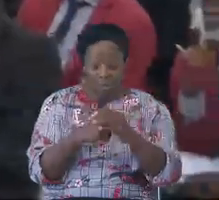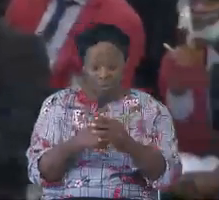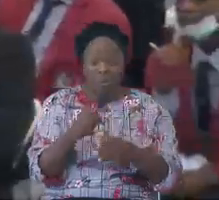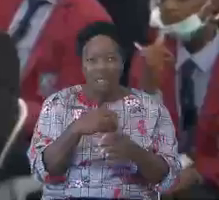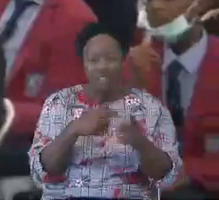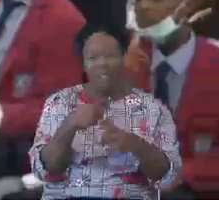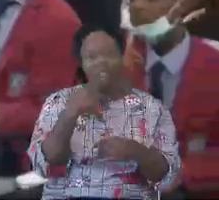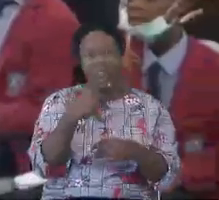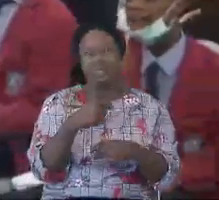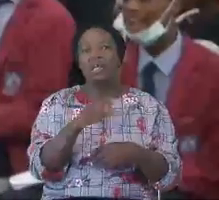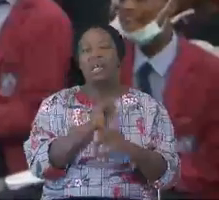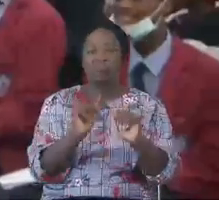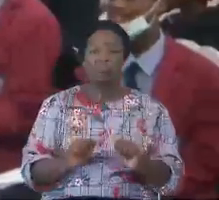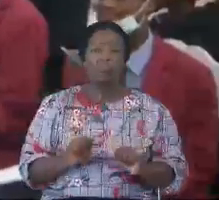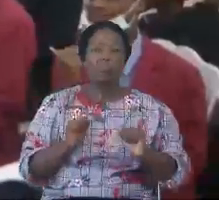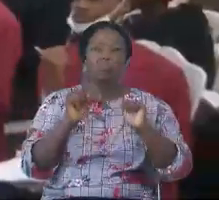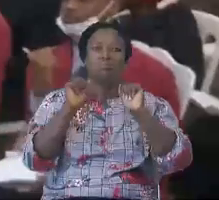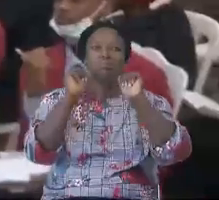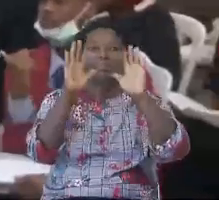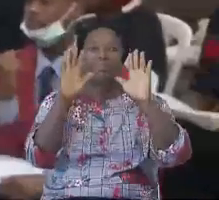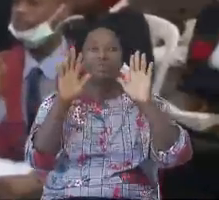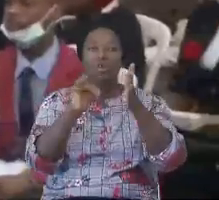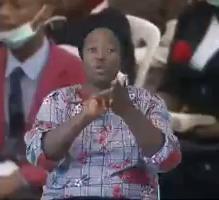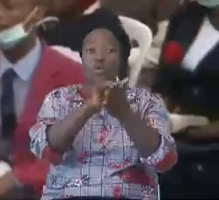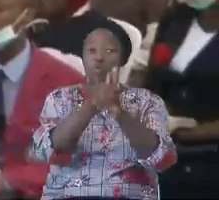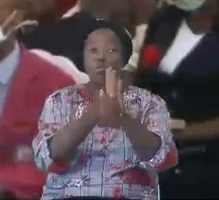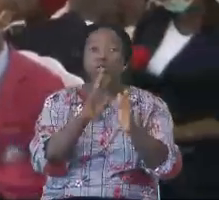achevées au nom de Jésus.